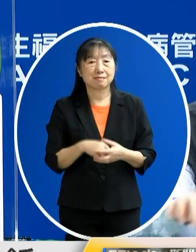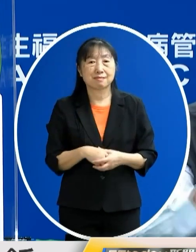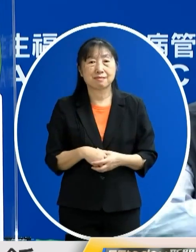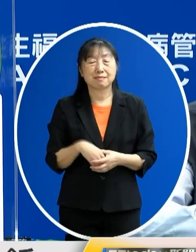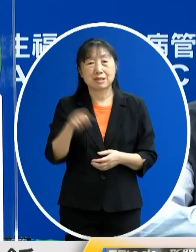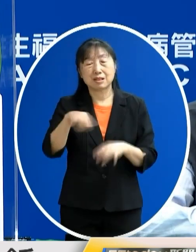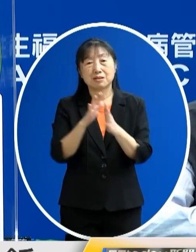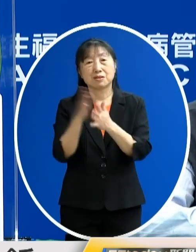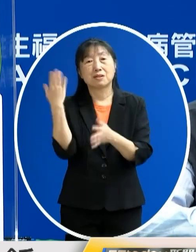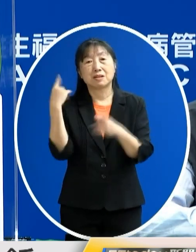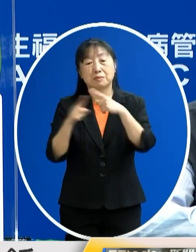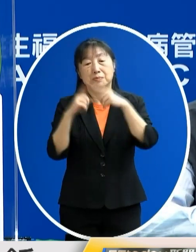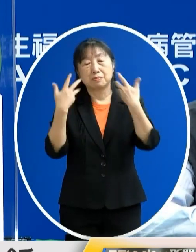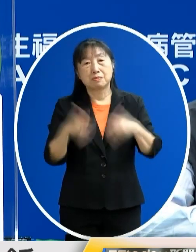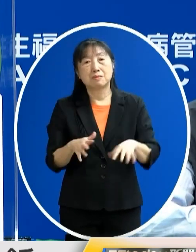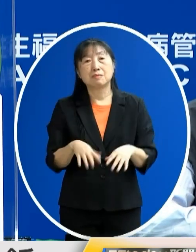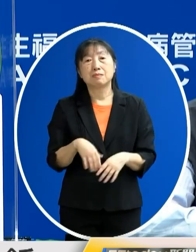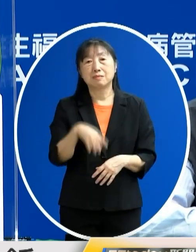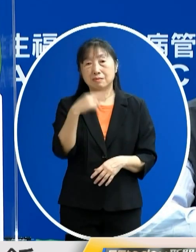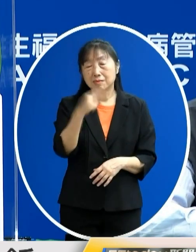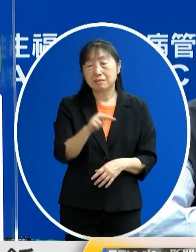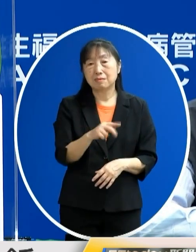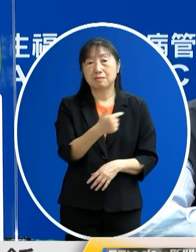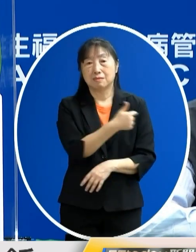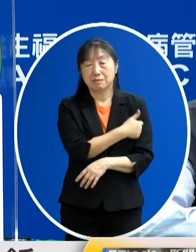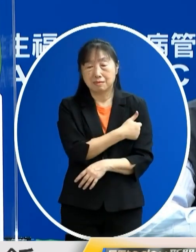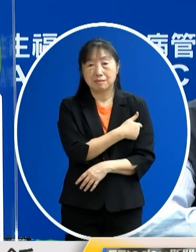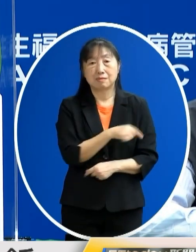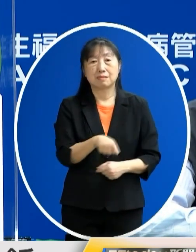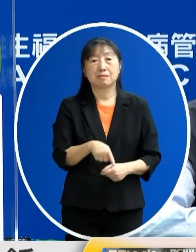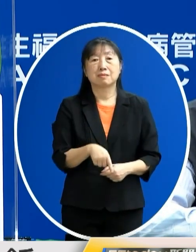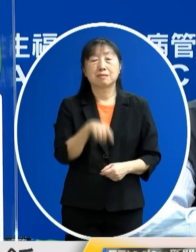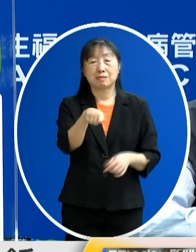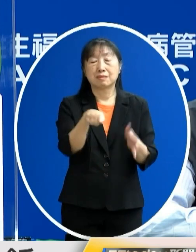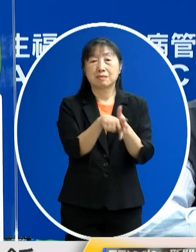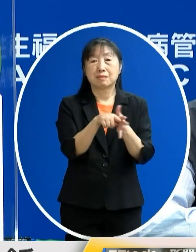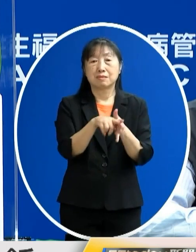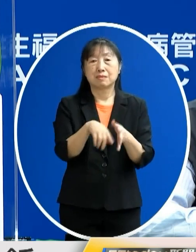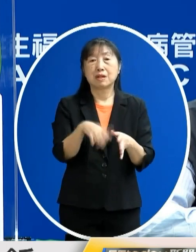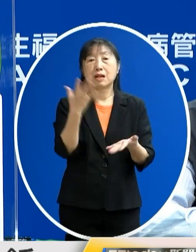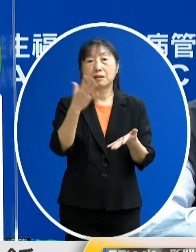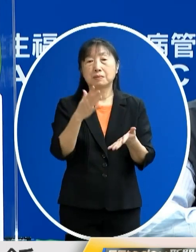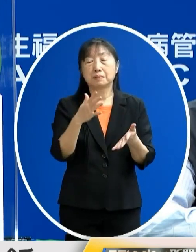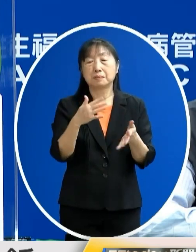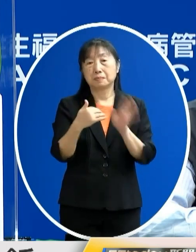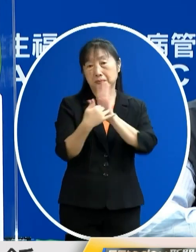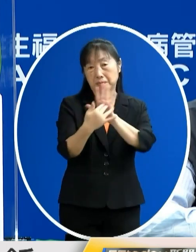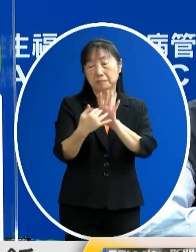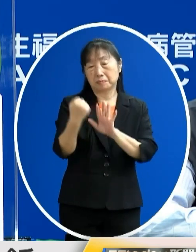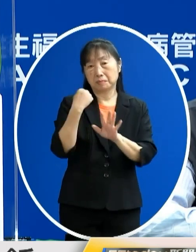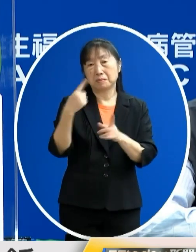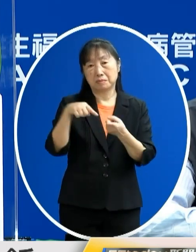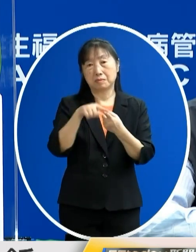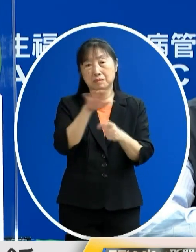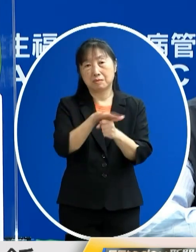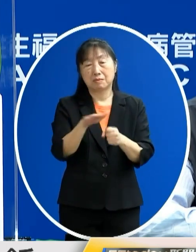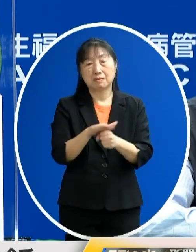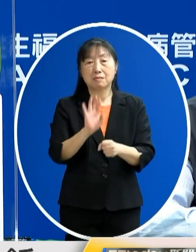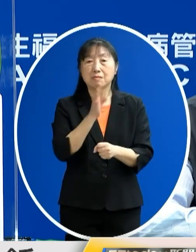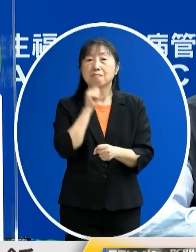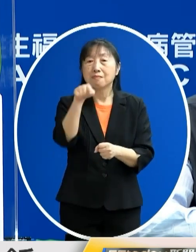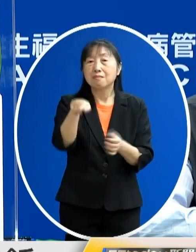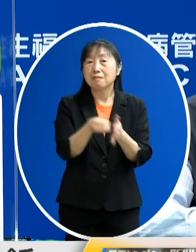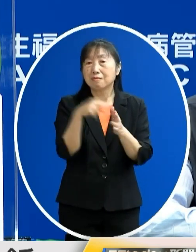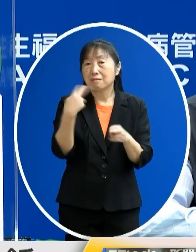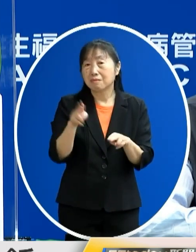已经染过疫了哈。那加上再打疫苗，那整个社会的防御力就应该是足够，所以那时候不会在那个时候来